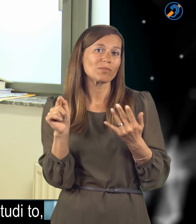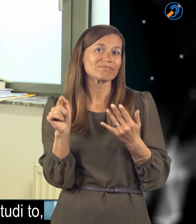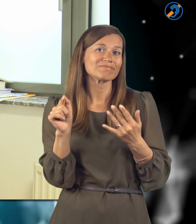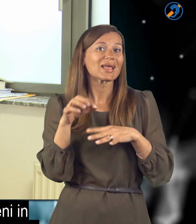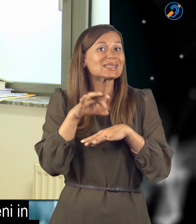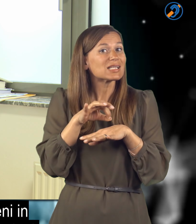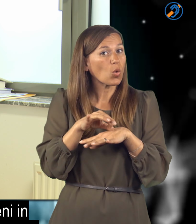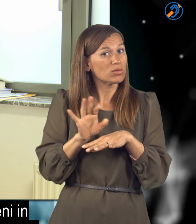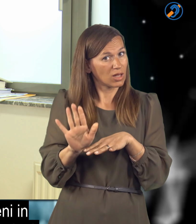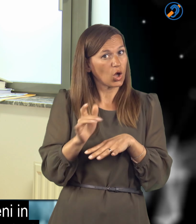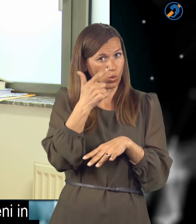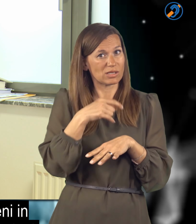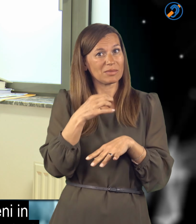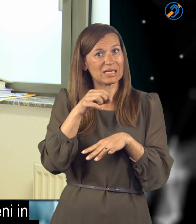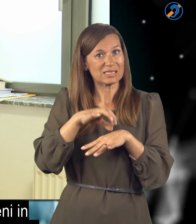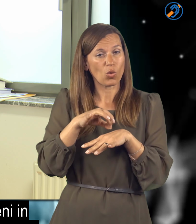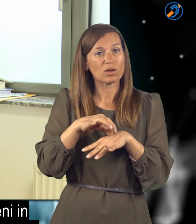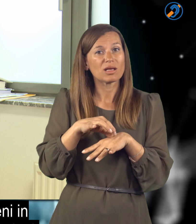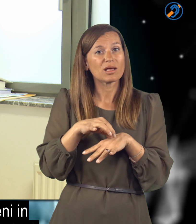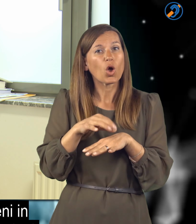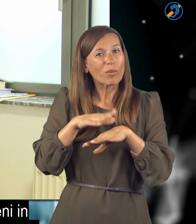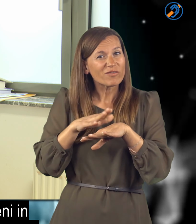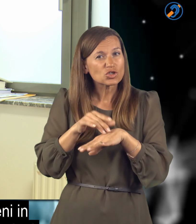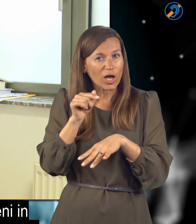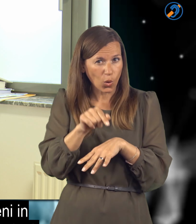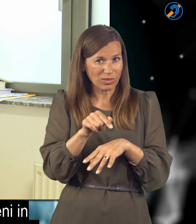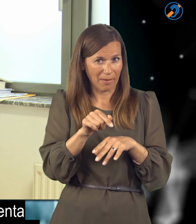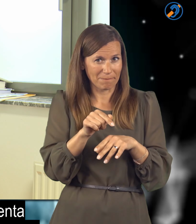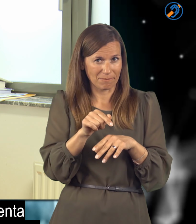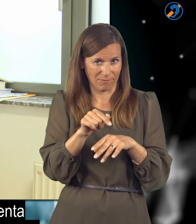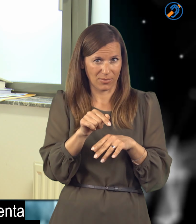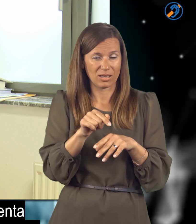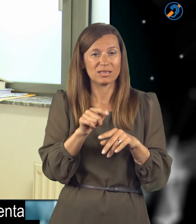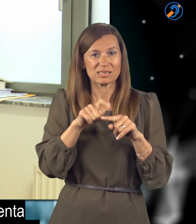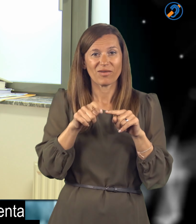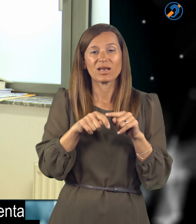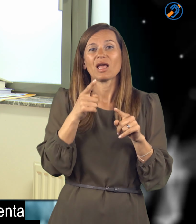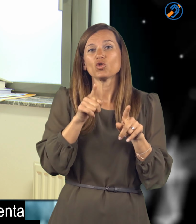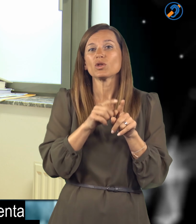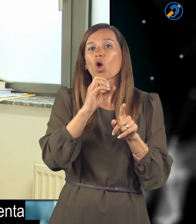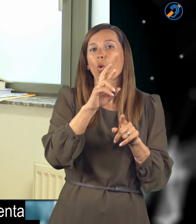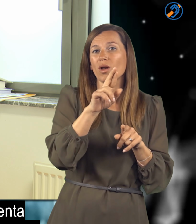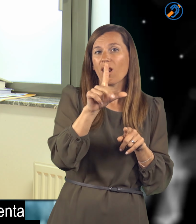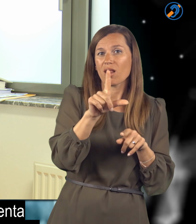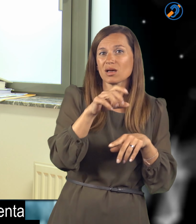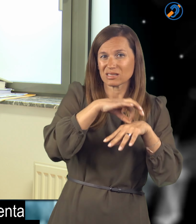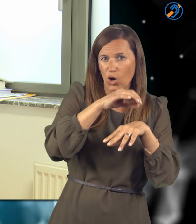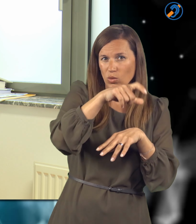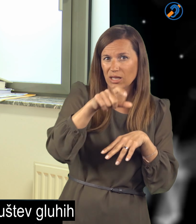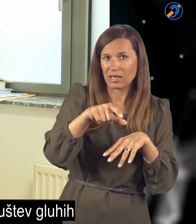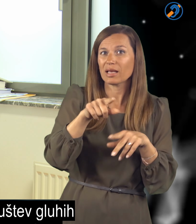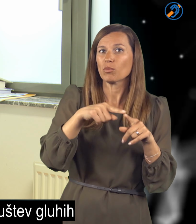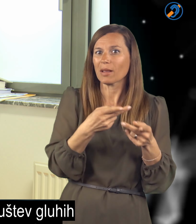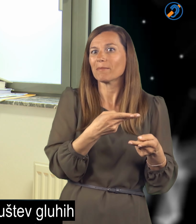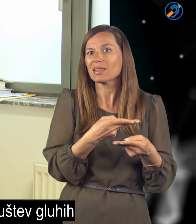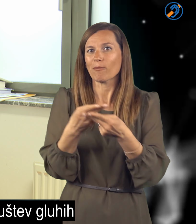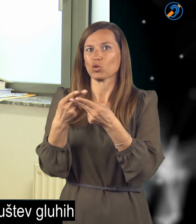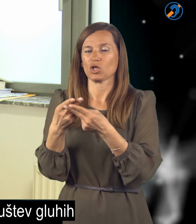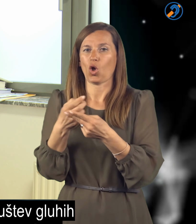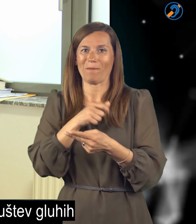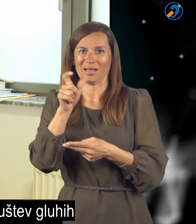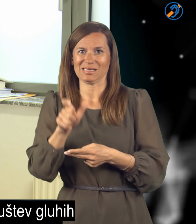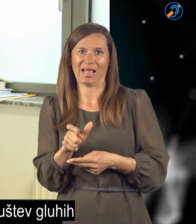izbrani zdravniki o tem obveščeni in pa tudi otorinolaringologi, ki potem pacienta naprej napotijo k nam glede tega. In